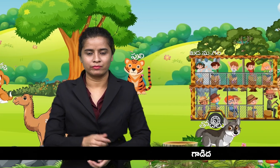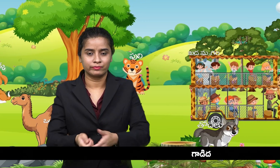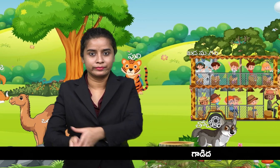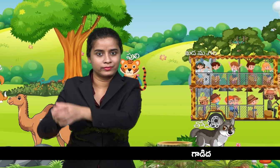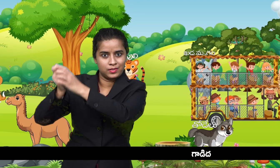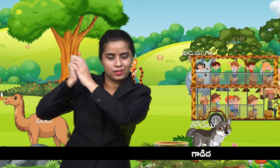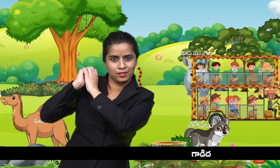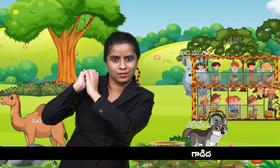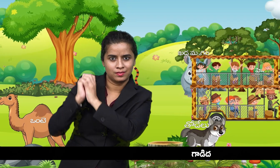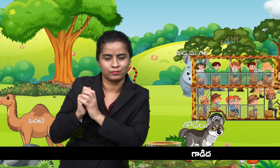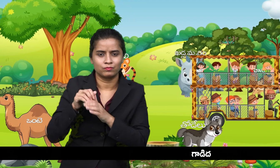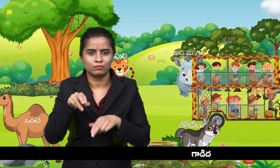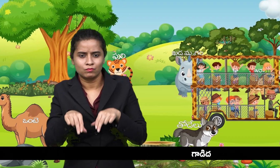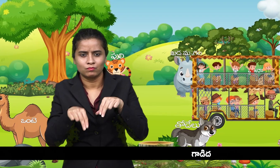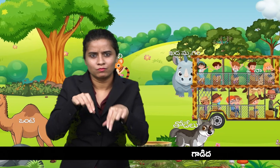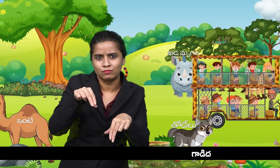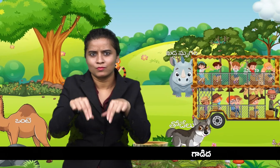గాడిద